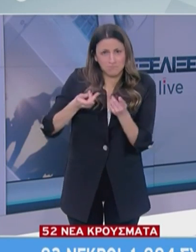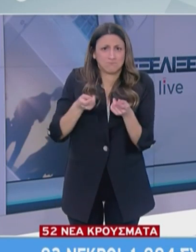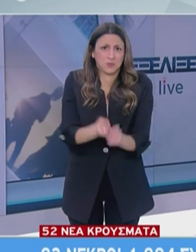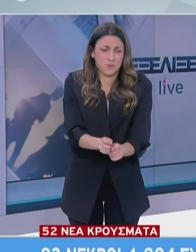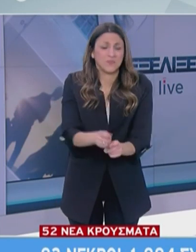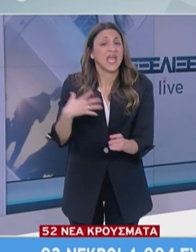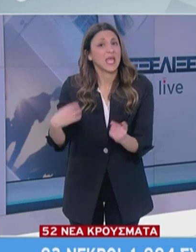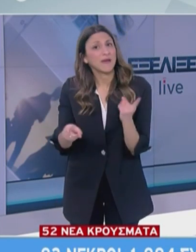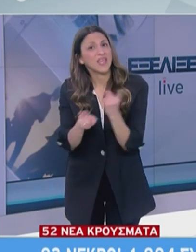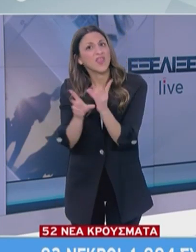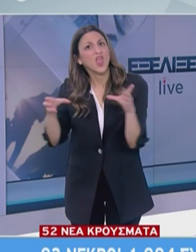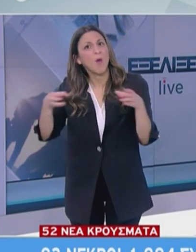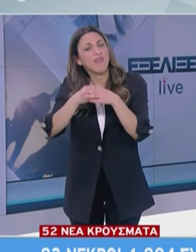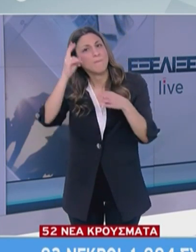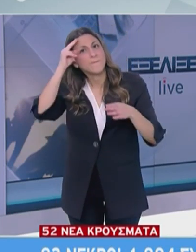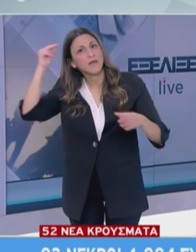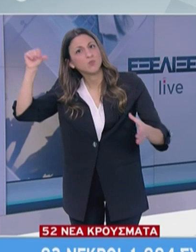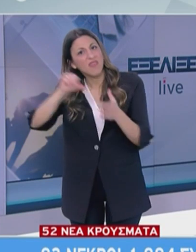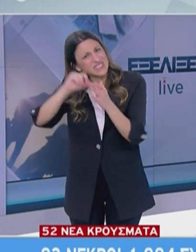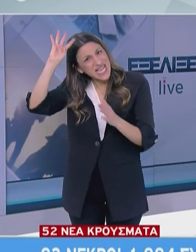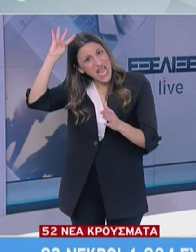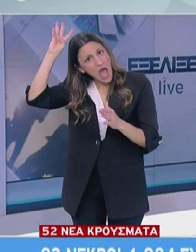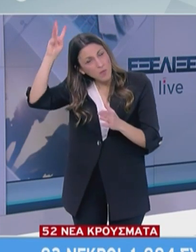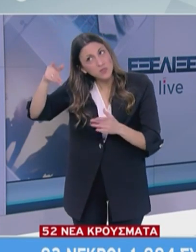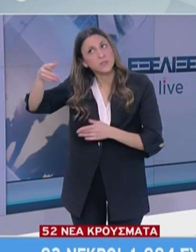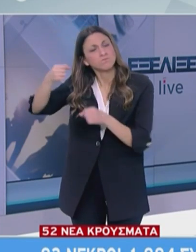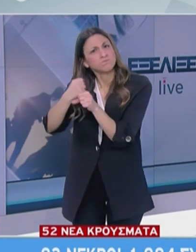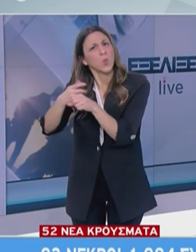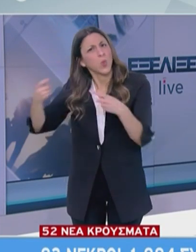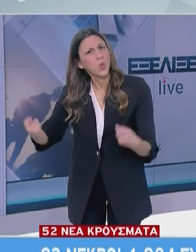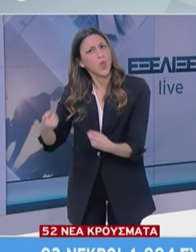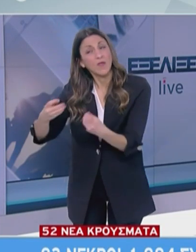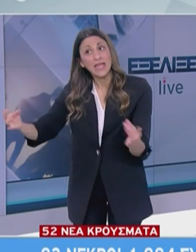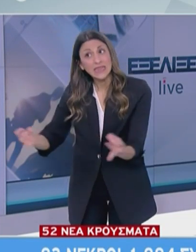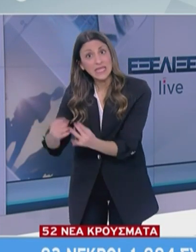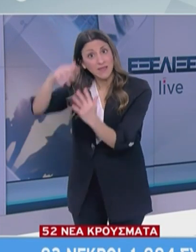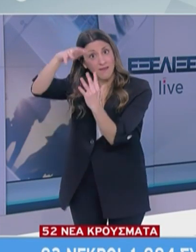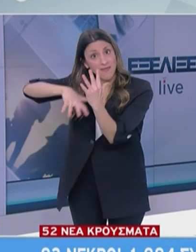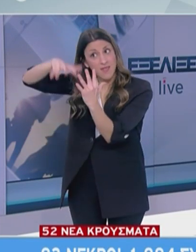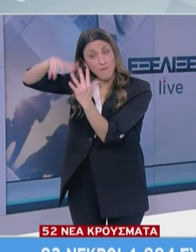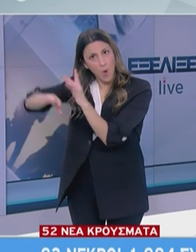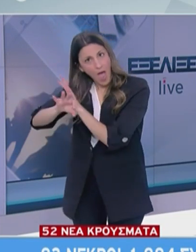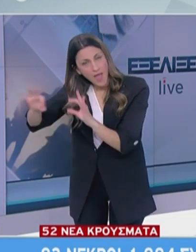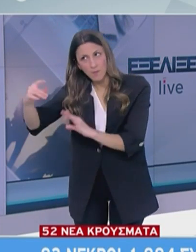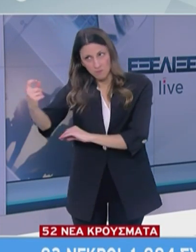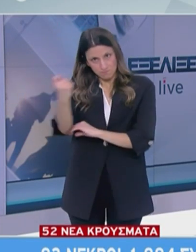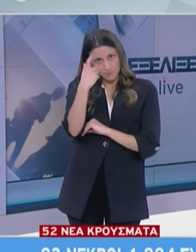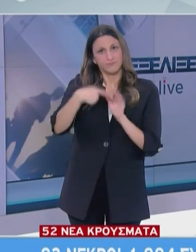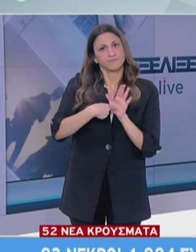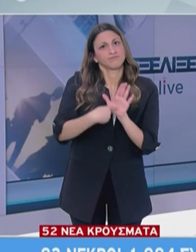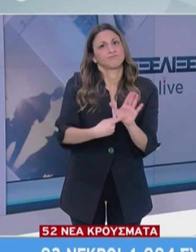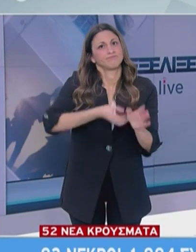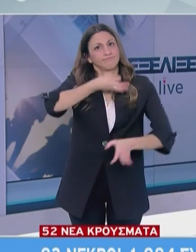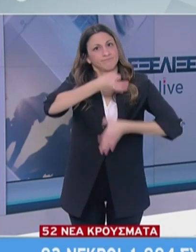ειδική ομάδα του Πανεπιστημίου Αθηνών η οποία δουλεύει σε αυτό. Περιμένουμε την εισήγησή τους. Μόλις έχουμε την εισήγησή τους, θα σας το